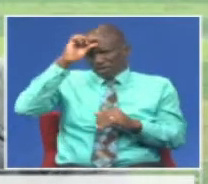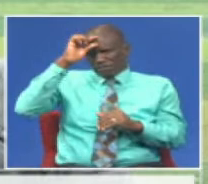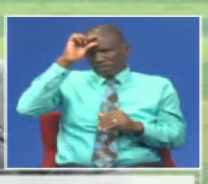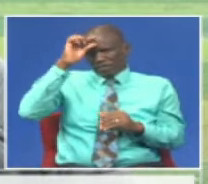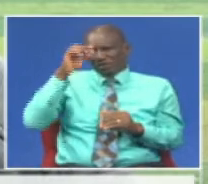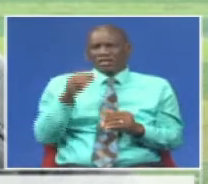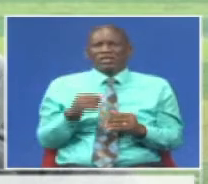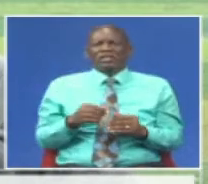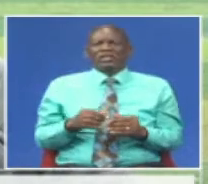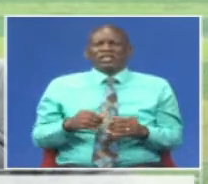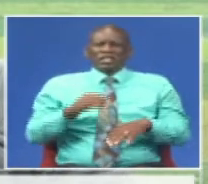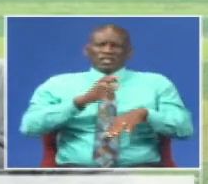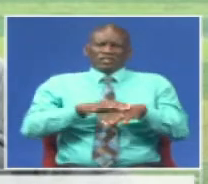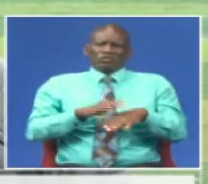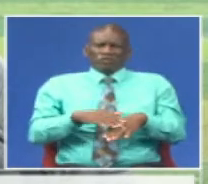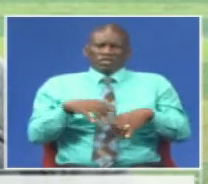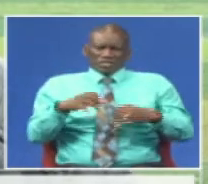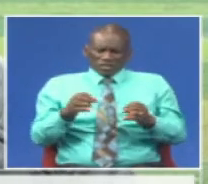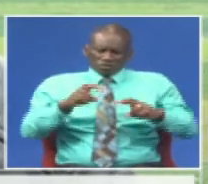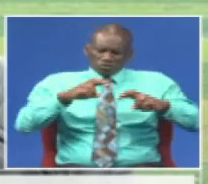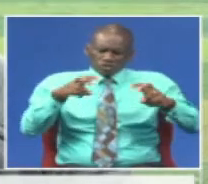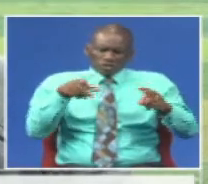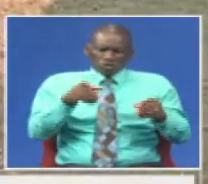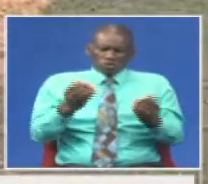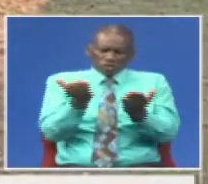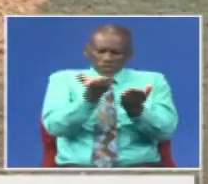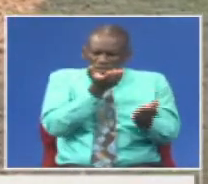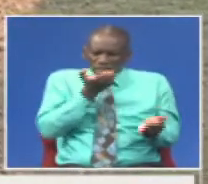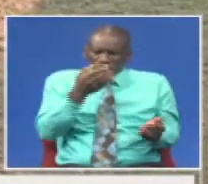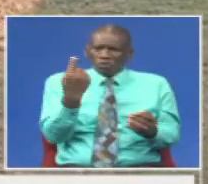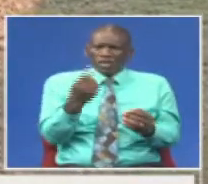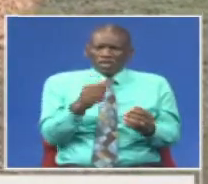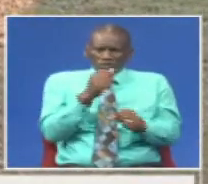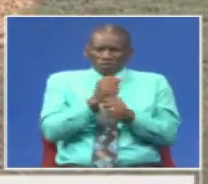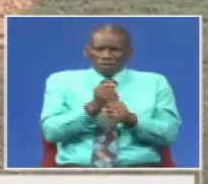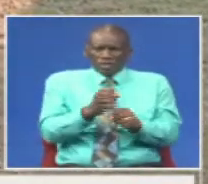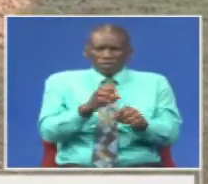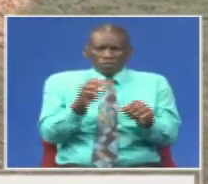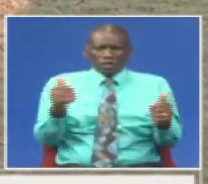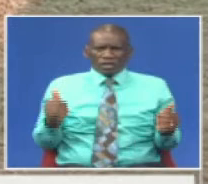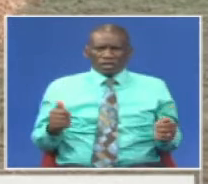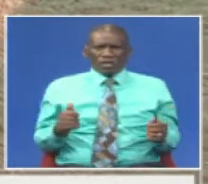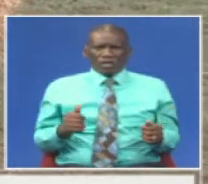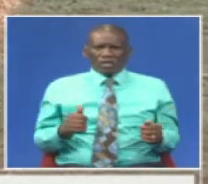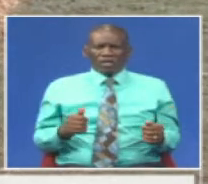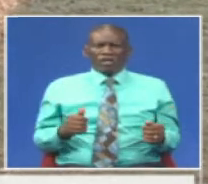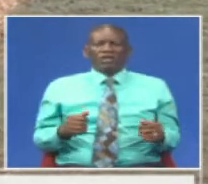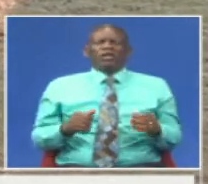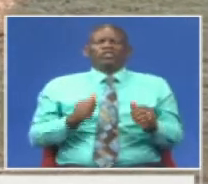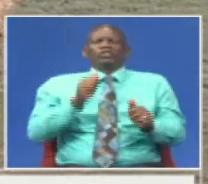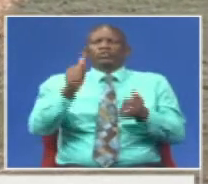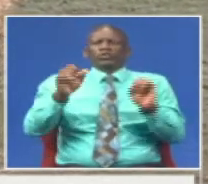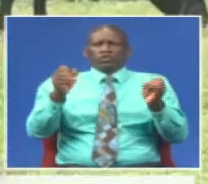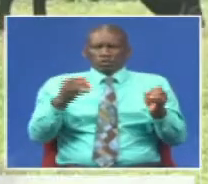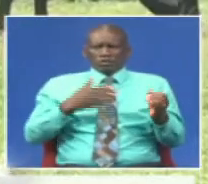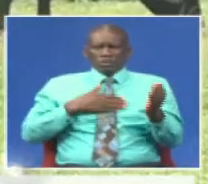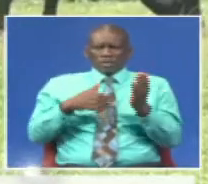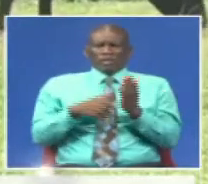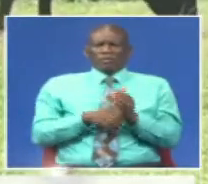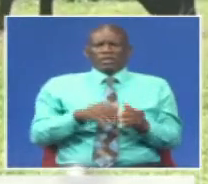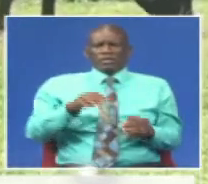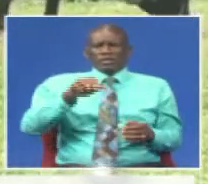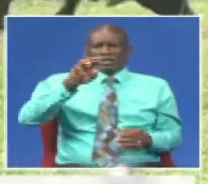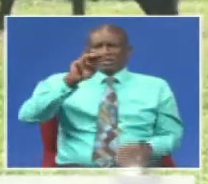zimepita, ni vizuri waweze kuziangalia vizuri, wazitengeneze vizuri. Nikidunda dunda nyugani, ni mwana